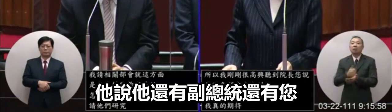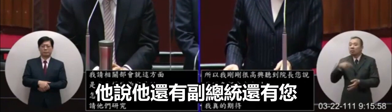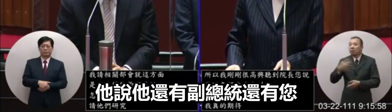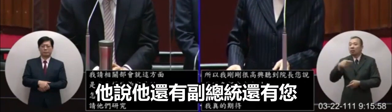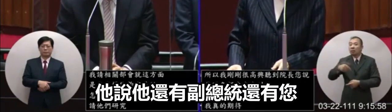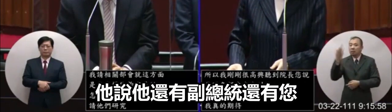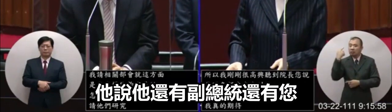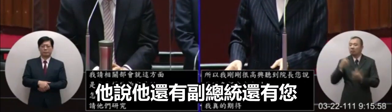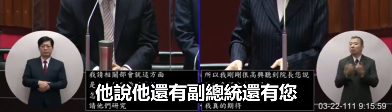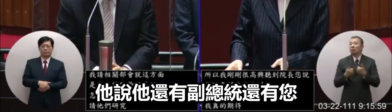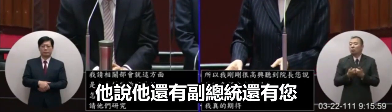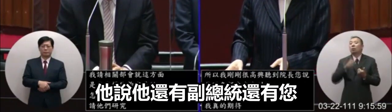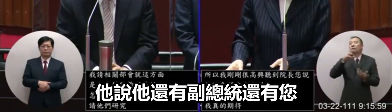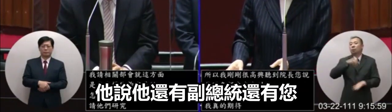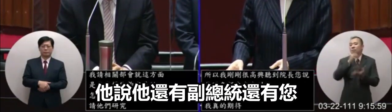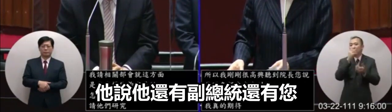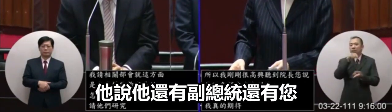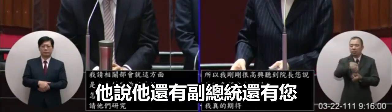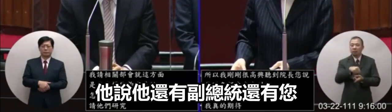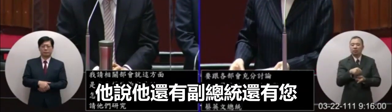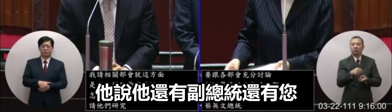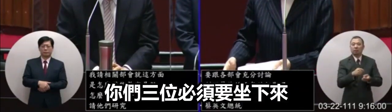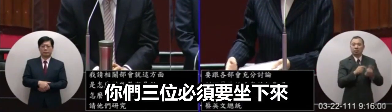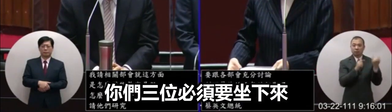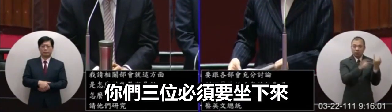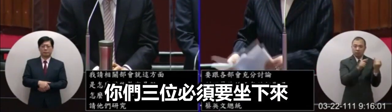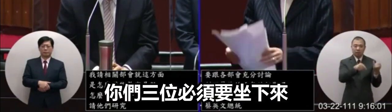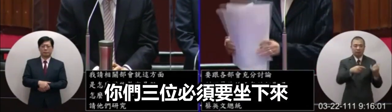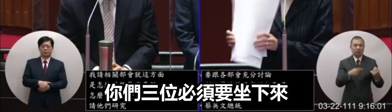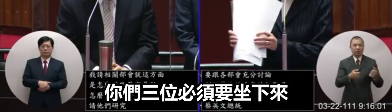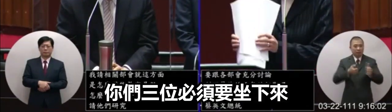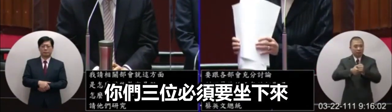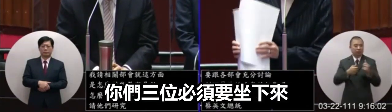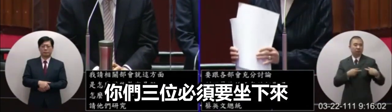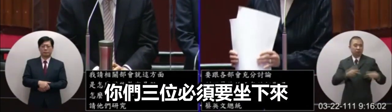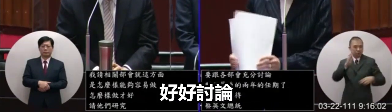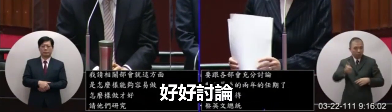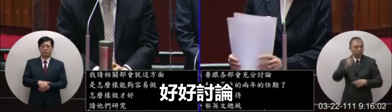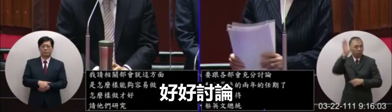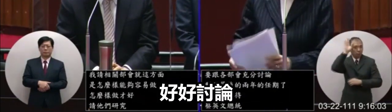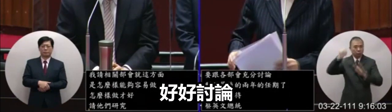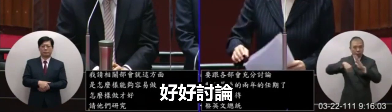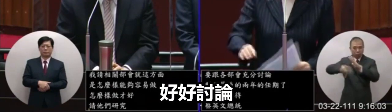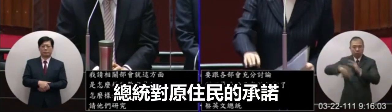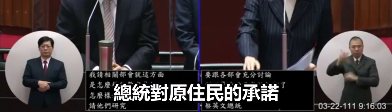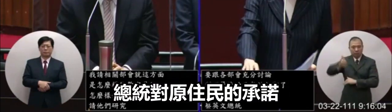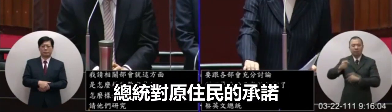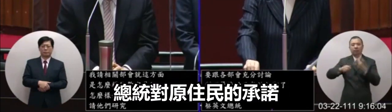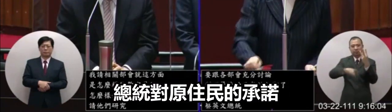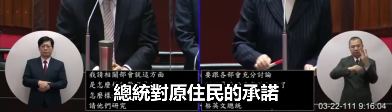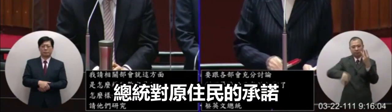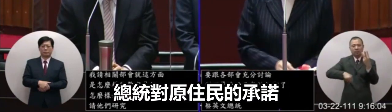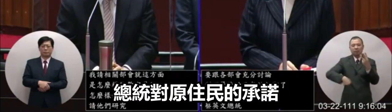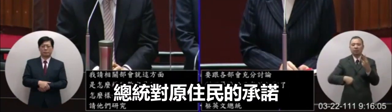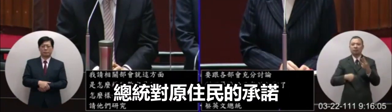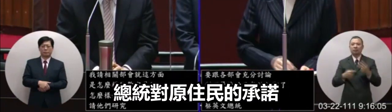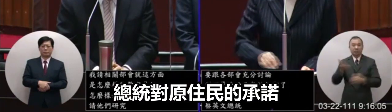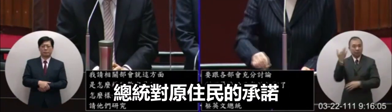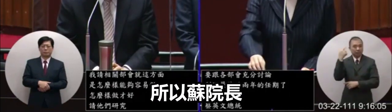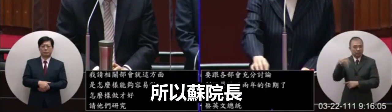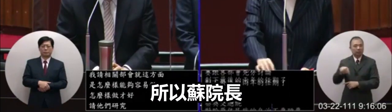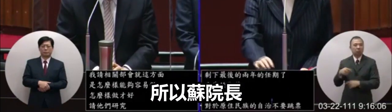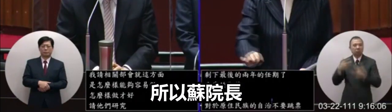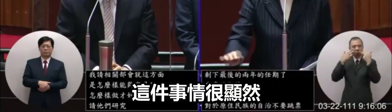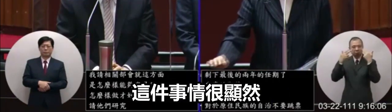到，他说他还有副总统还有您，你们三位必须要坐下来好好讨论这个总统对原住民的承